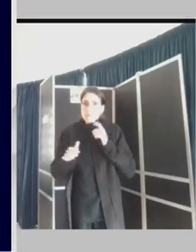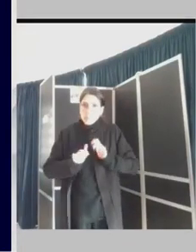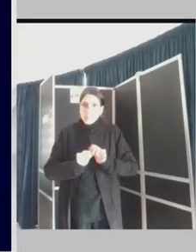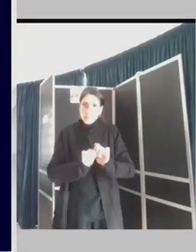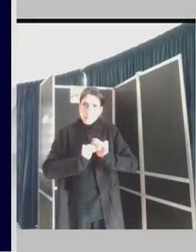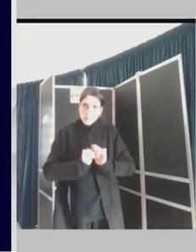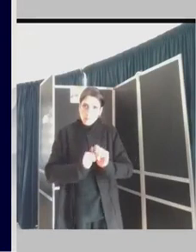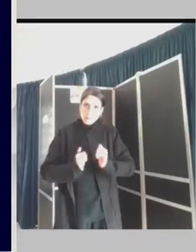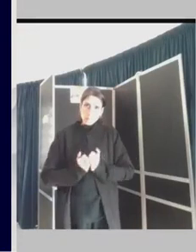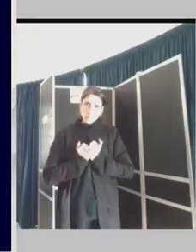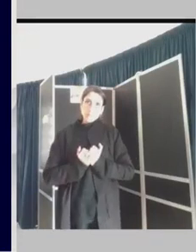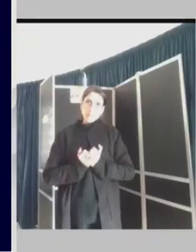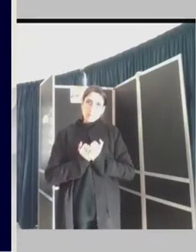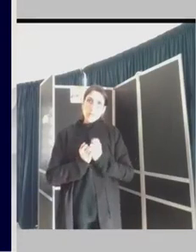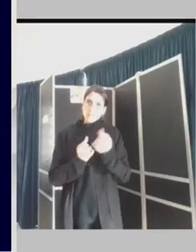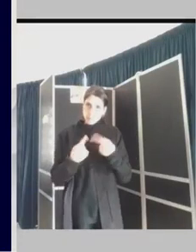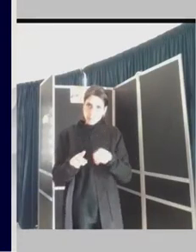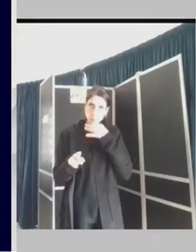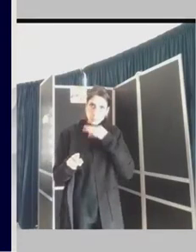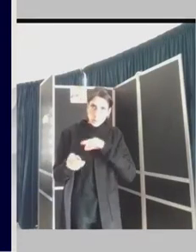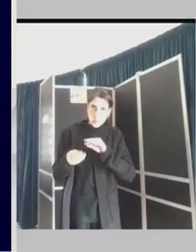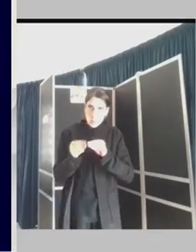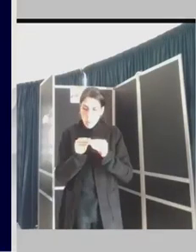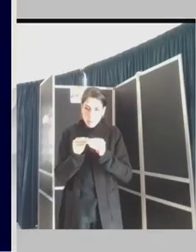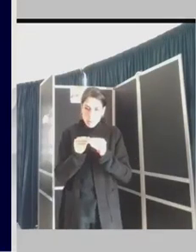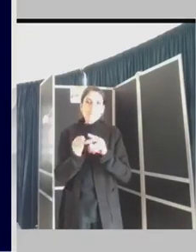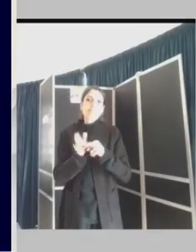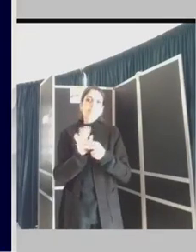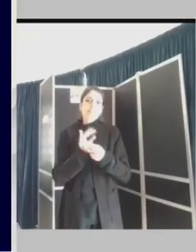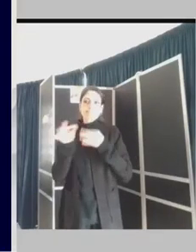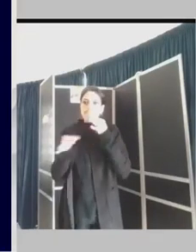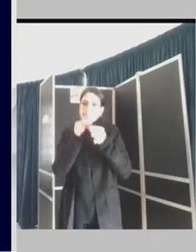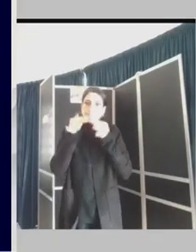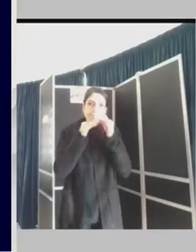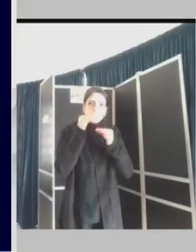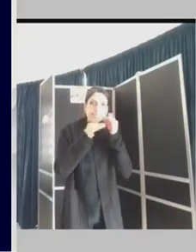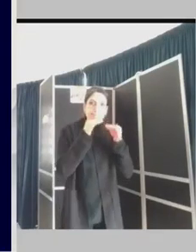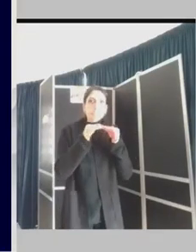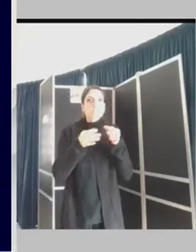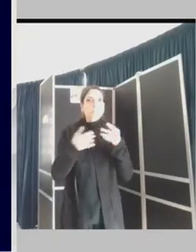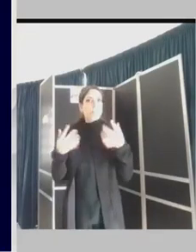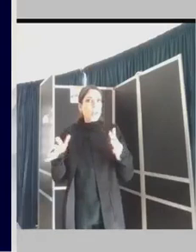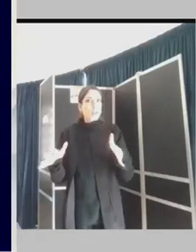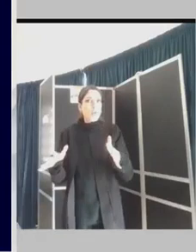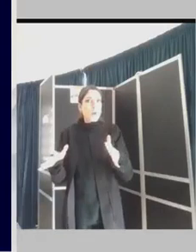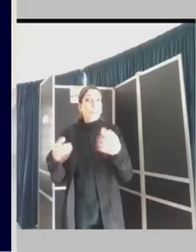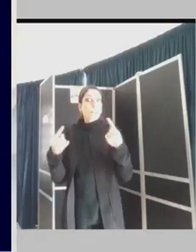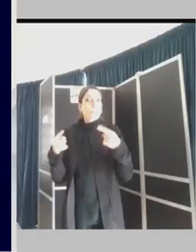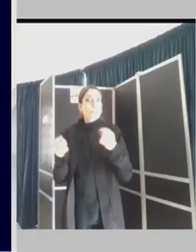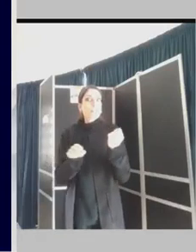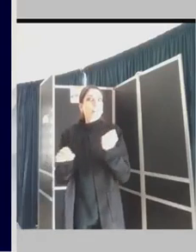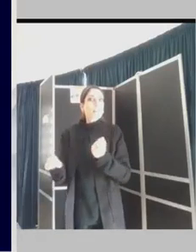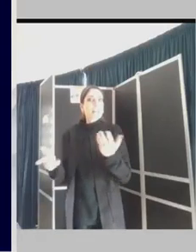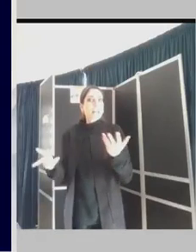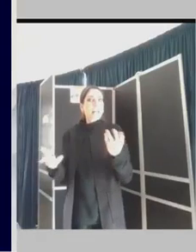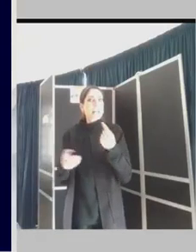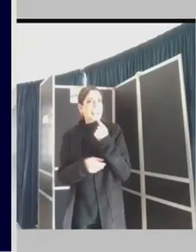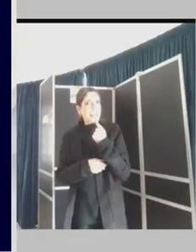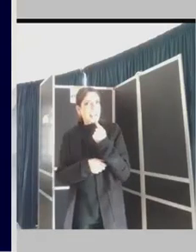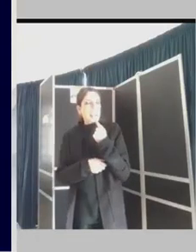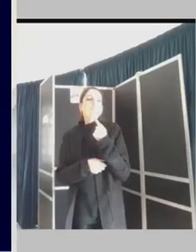qualunque genitore, ma anche per qualunque professore o soprattutto maestra, sapere come funziona,